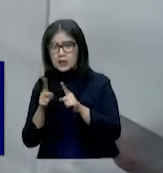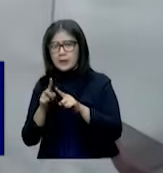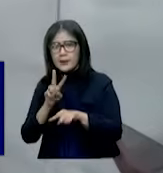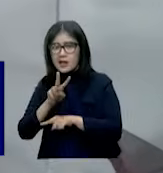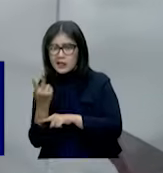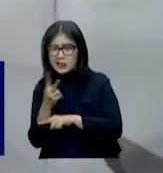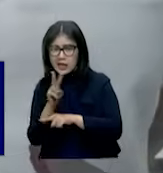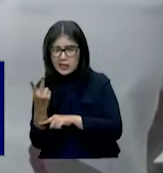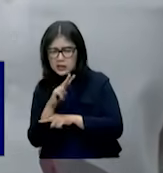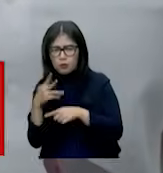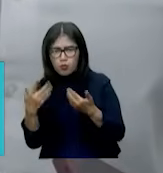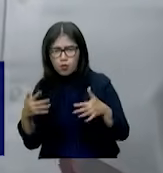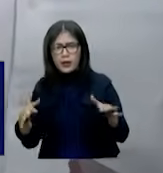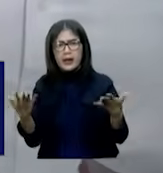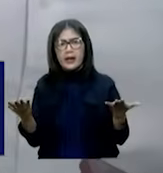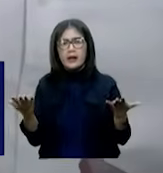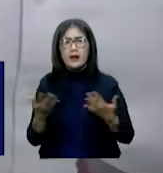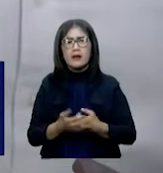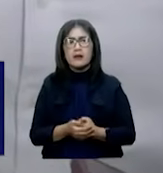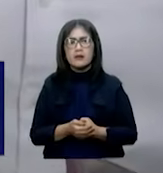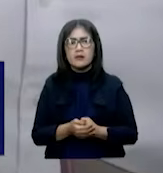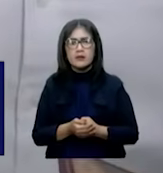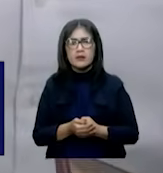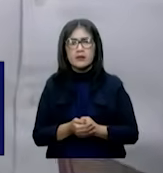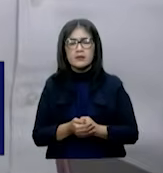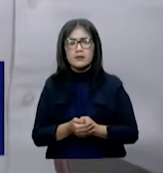YouTube itu sendiri dapat berapa sambil kerja?